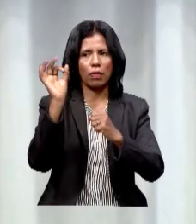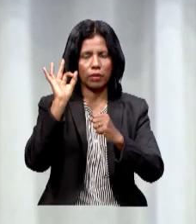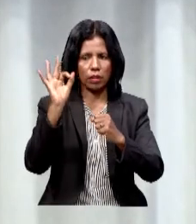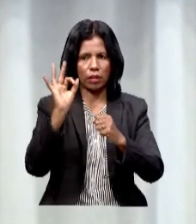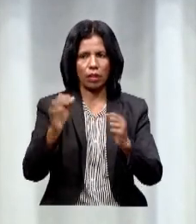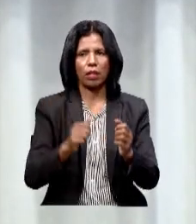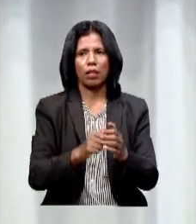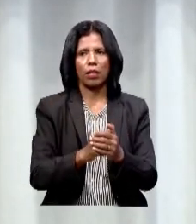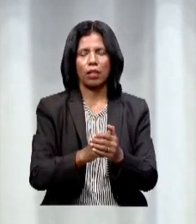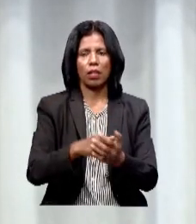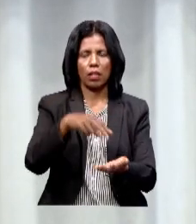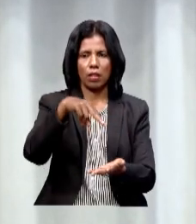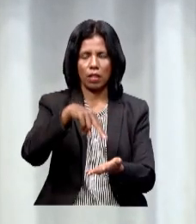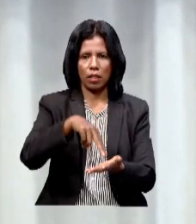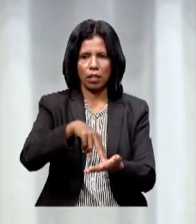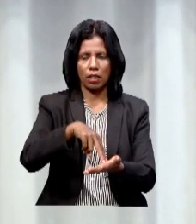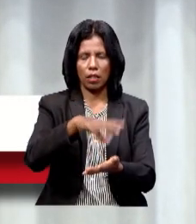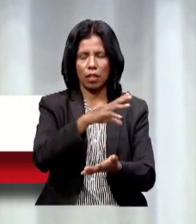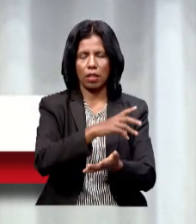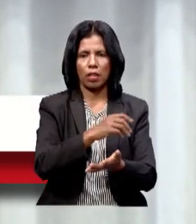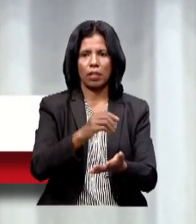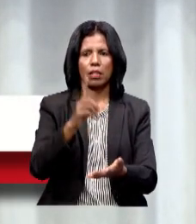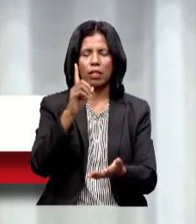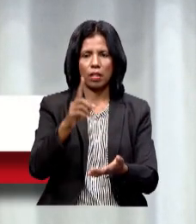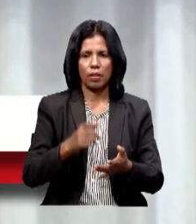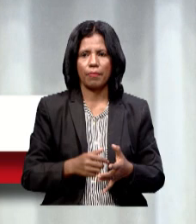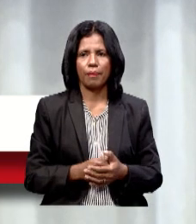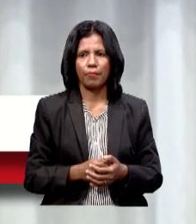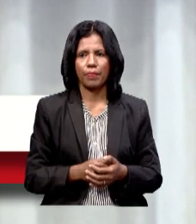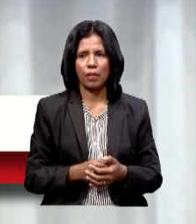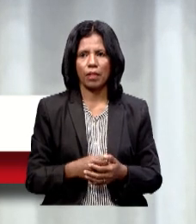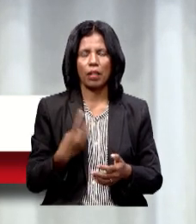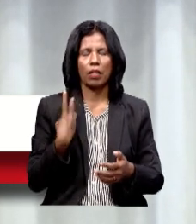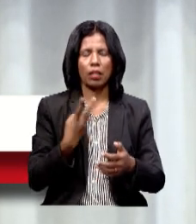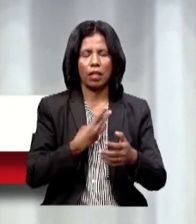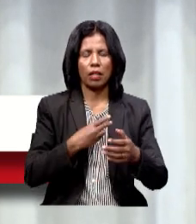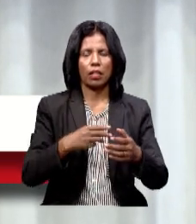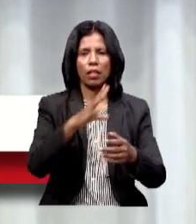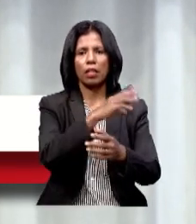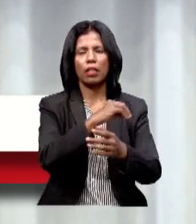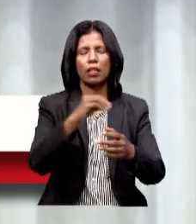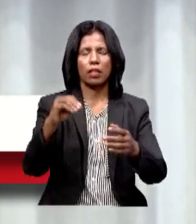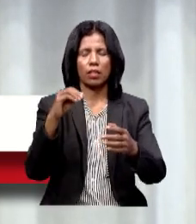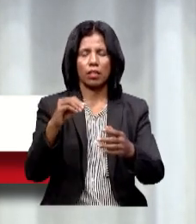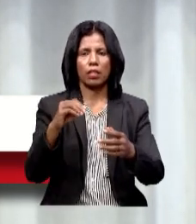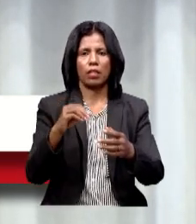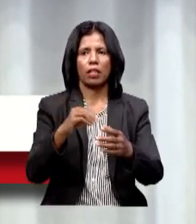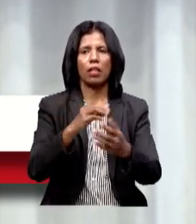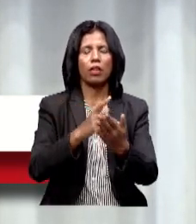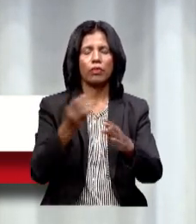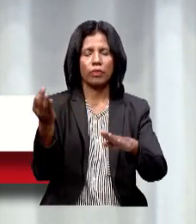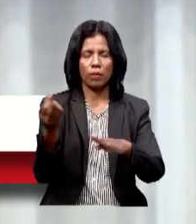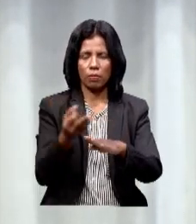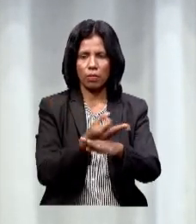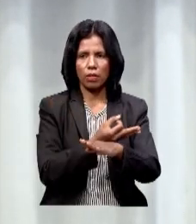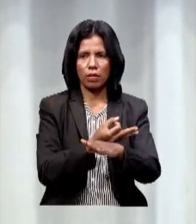Forma di plataforma intendimento ida e plataforma in ane ma cavuco in